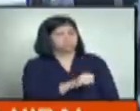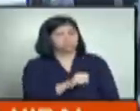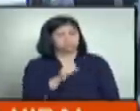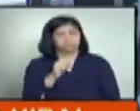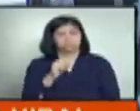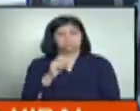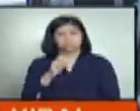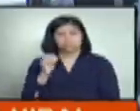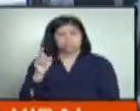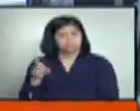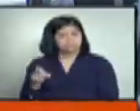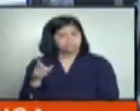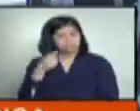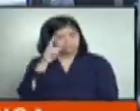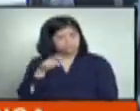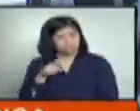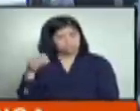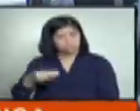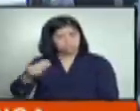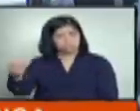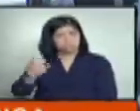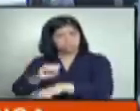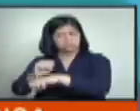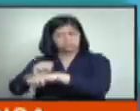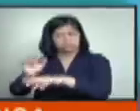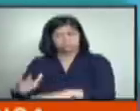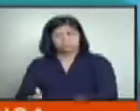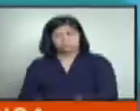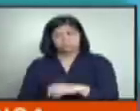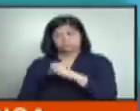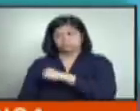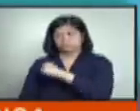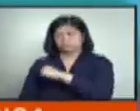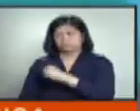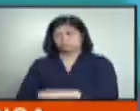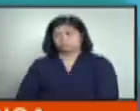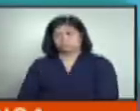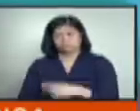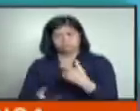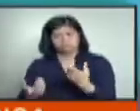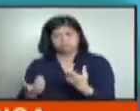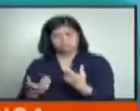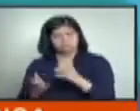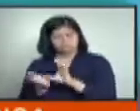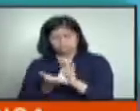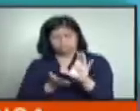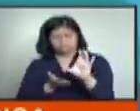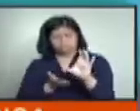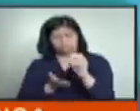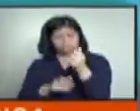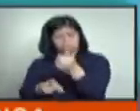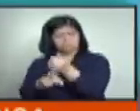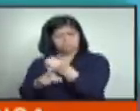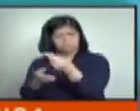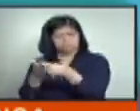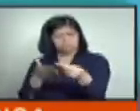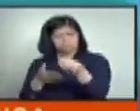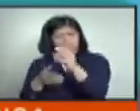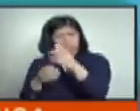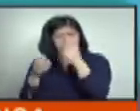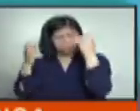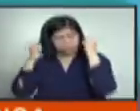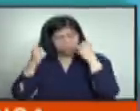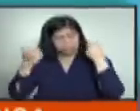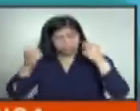Okay, at yun ay dapat ibibigay sa mga trabahador? Yes po, oo. Oh. Ano yun, sa cash yun, tapos bahalang trabahador na bumili ng kanilang mga